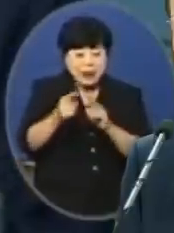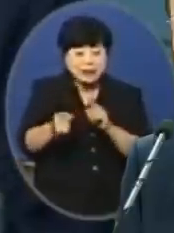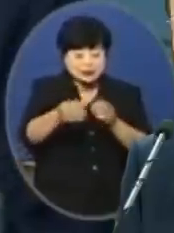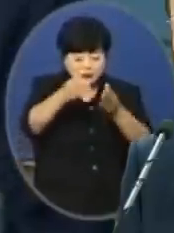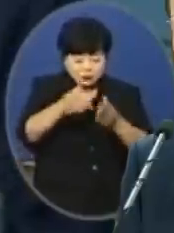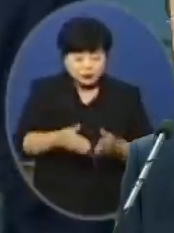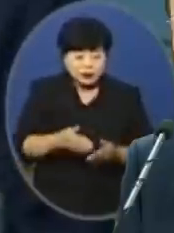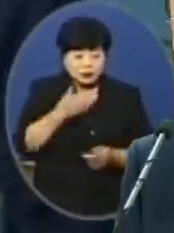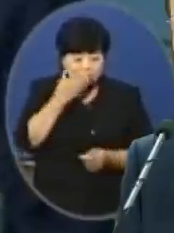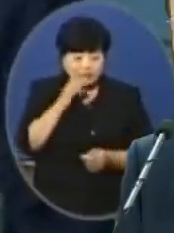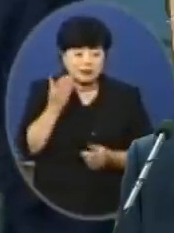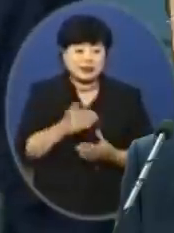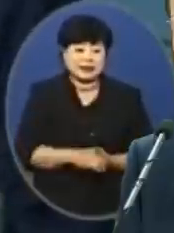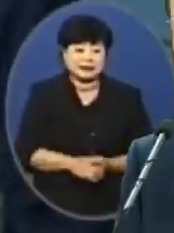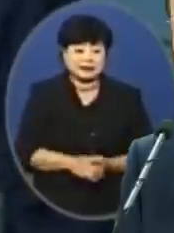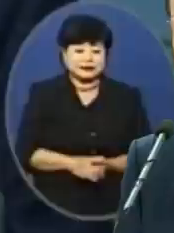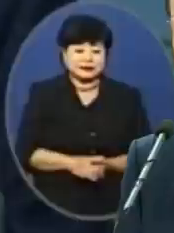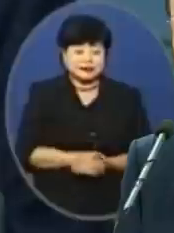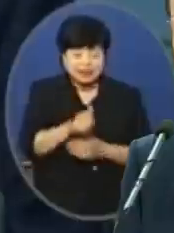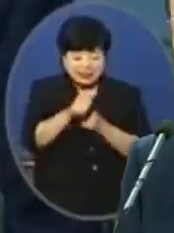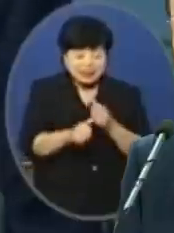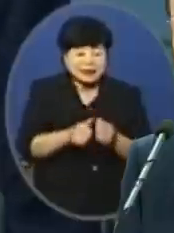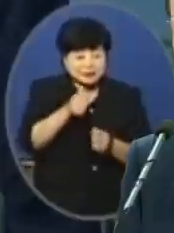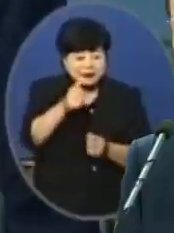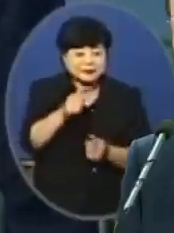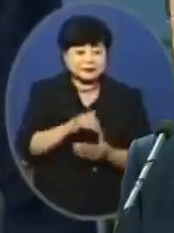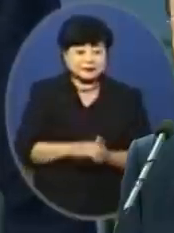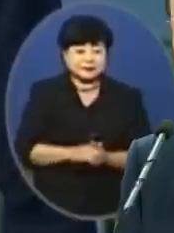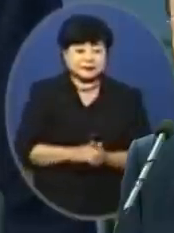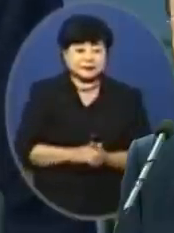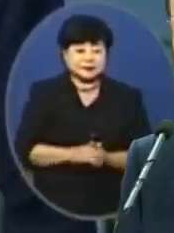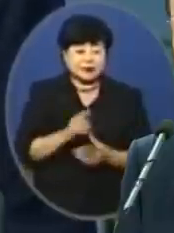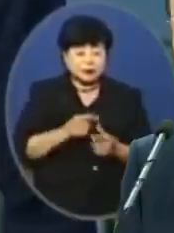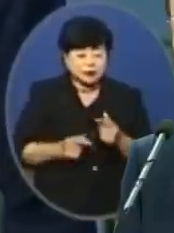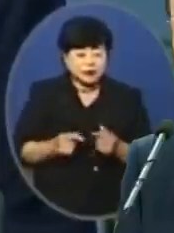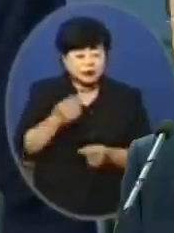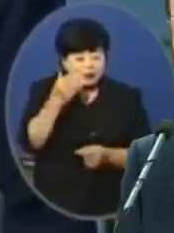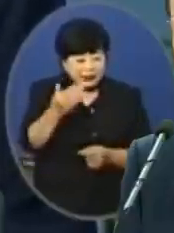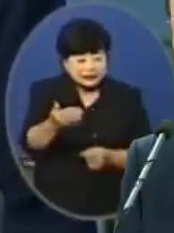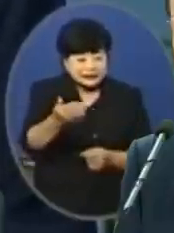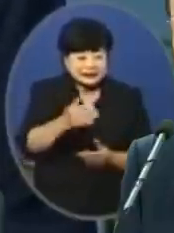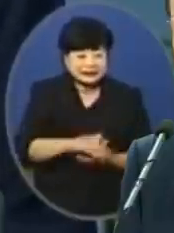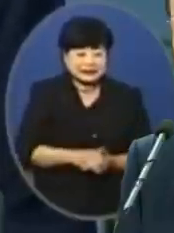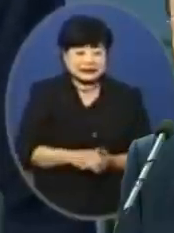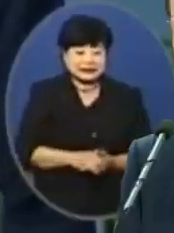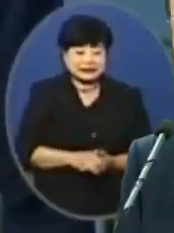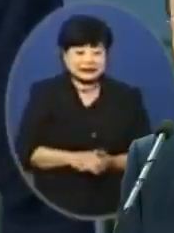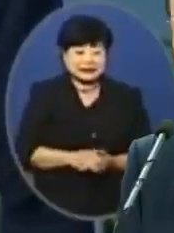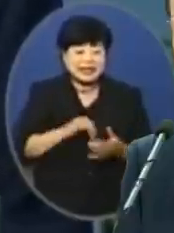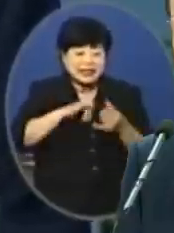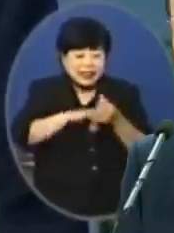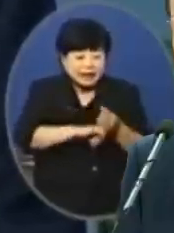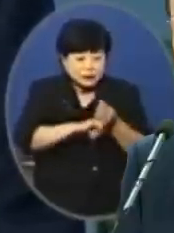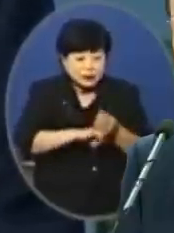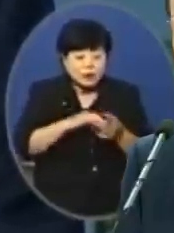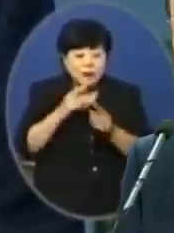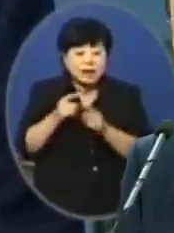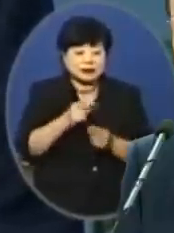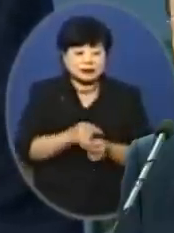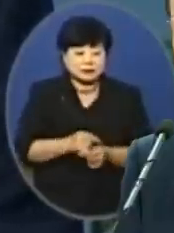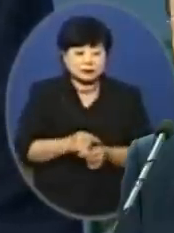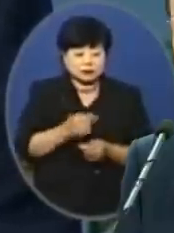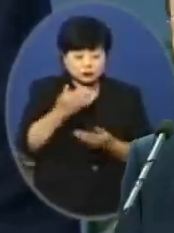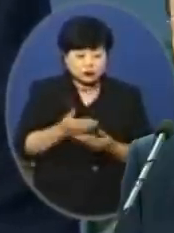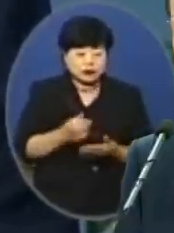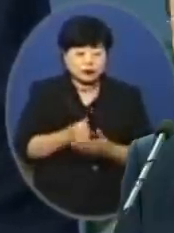말씀을 주셨기 때문인 것입니다. 하나님이 그 무엇보다도 당신의 약속을 말씀으로 주셨기